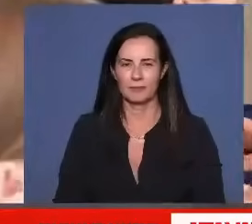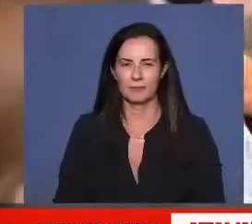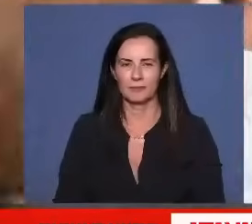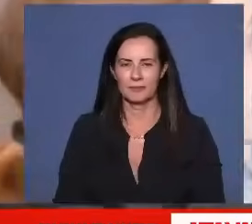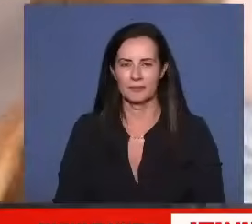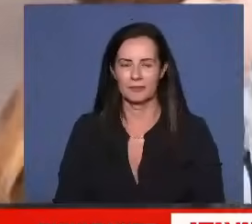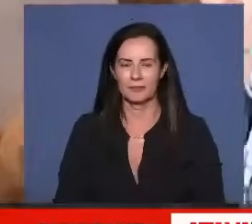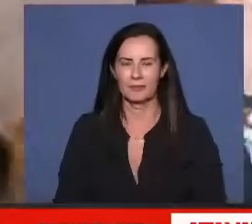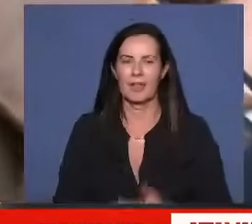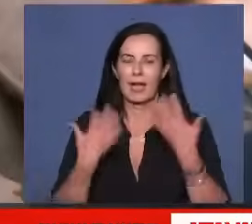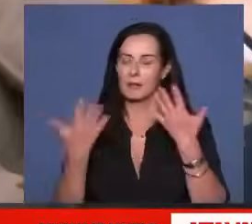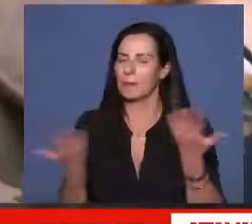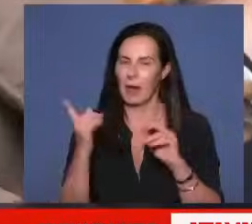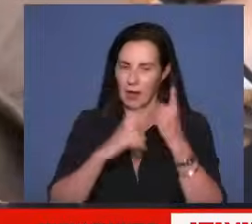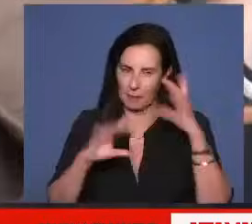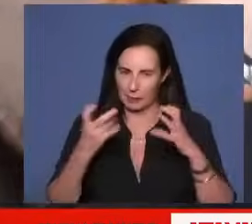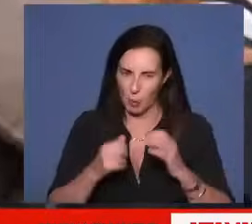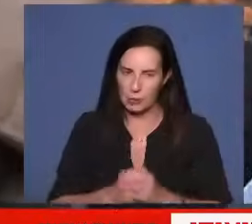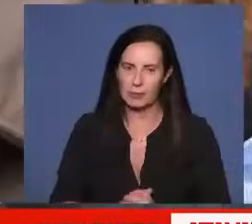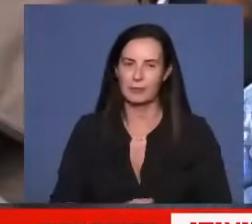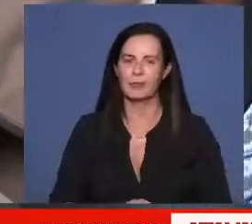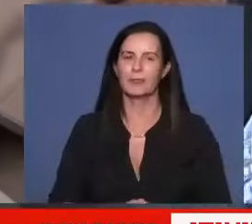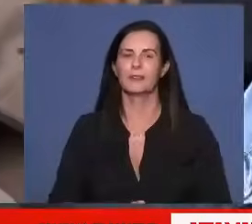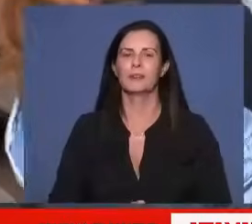טוב, אני אספר לכם קצת מה היה לנו בכרם.